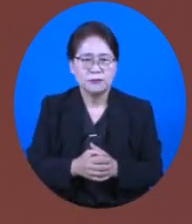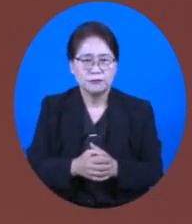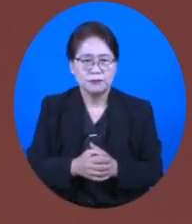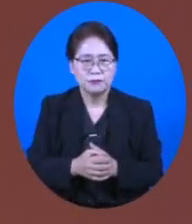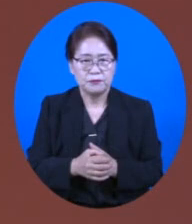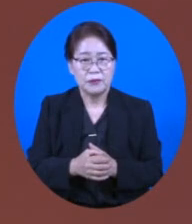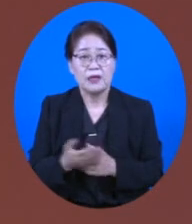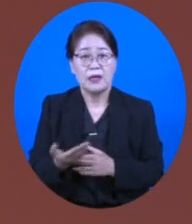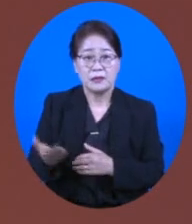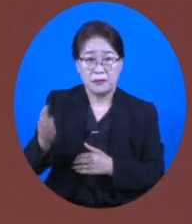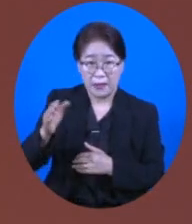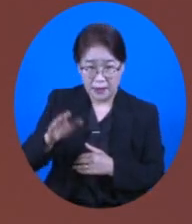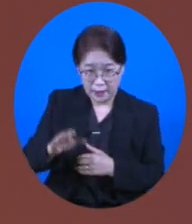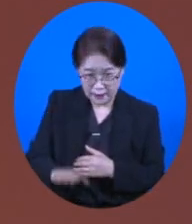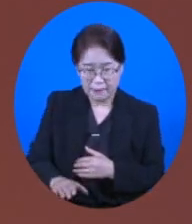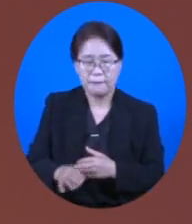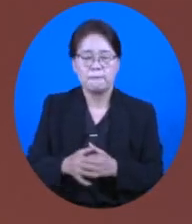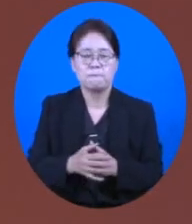그런데요,